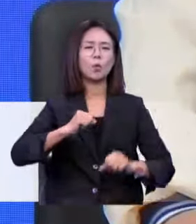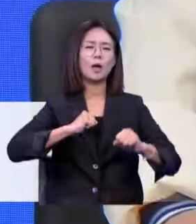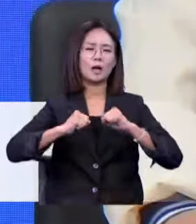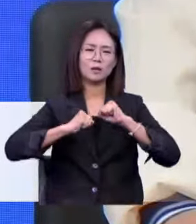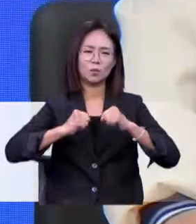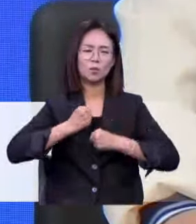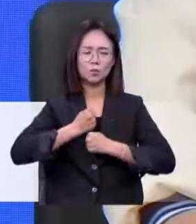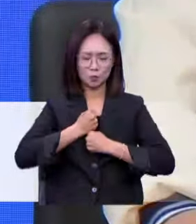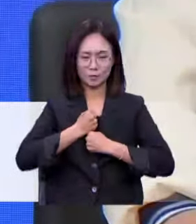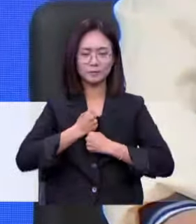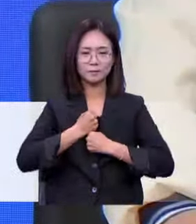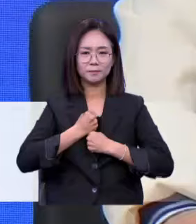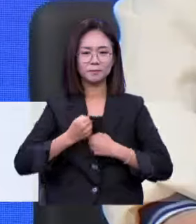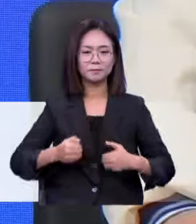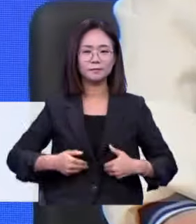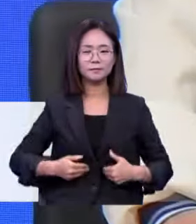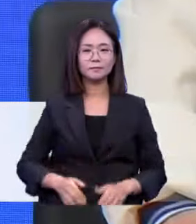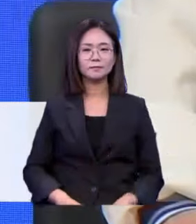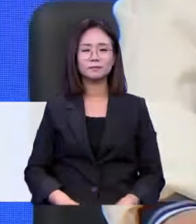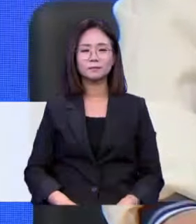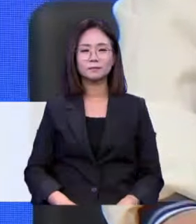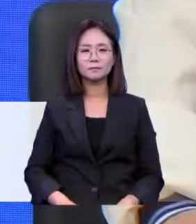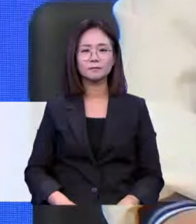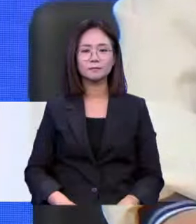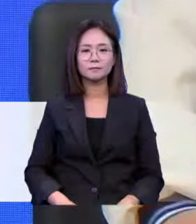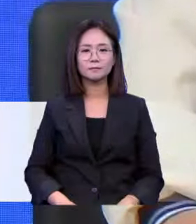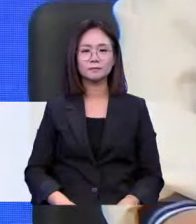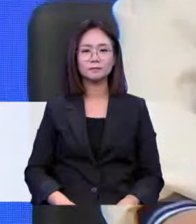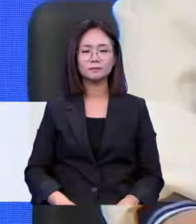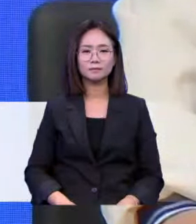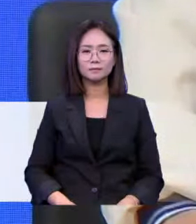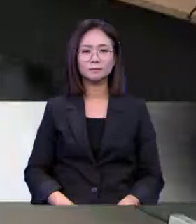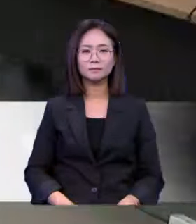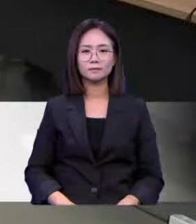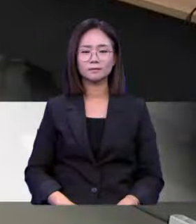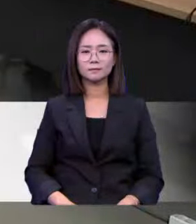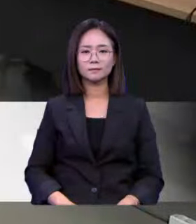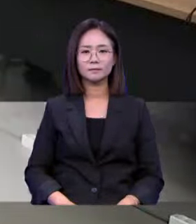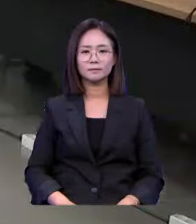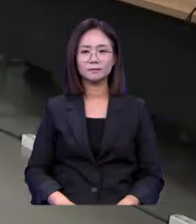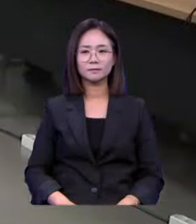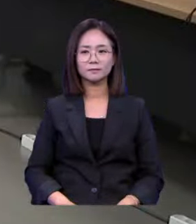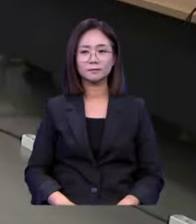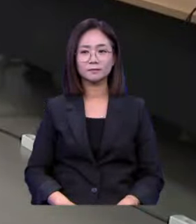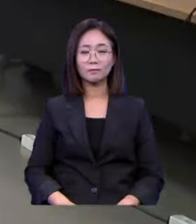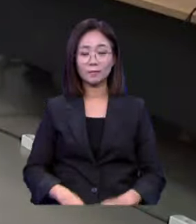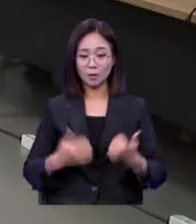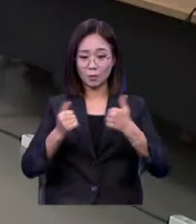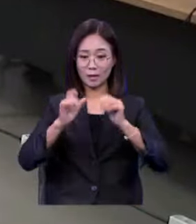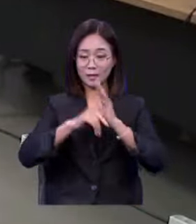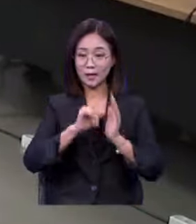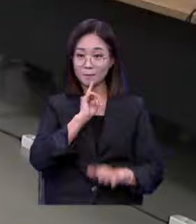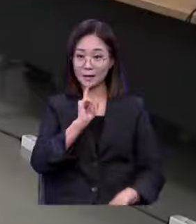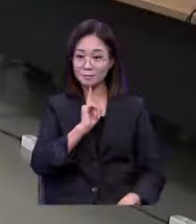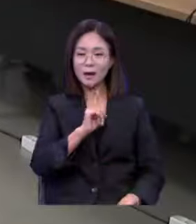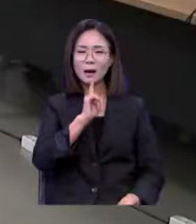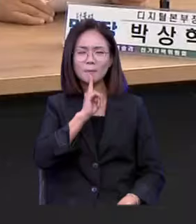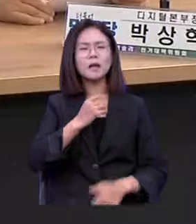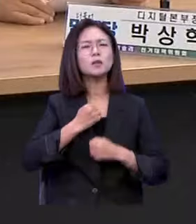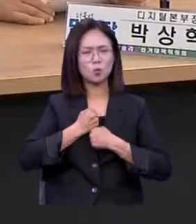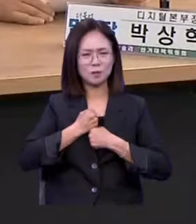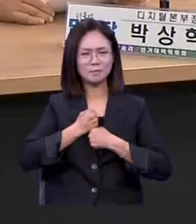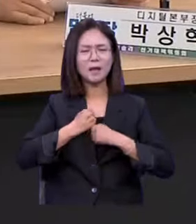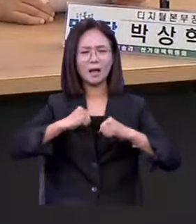더한층 말과 행동에 신중을 기해야할 비공개 회의에서도 각별한 언행